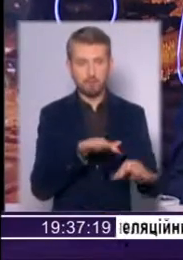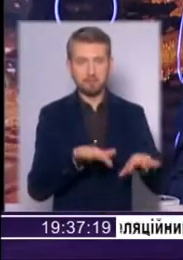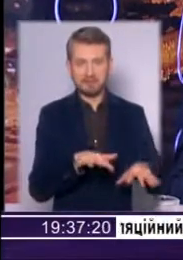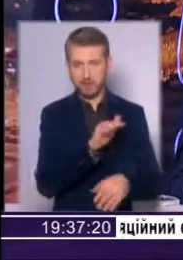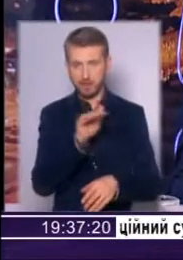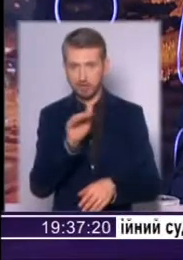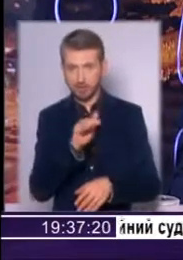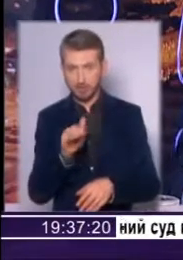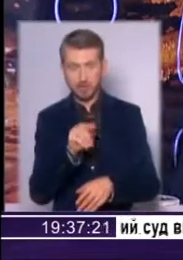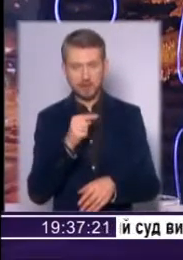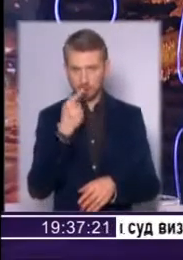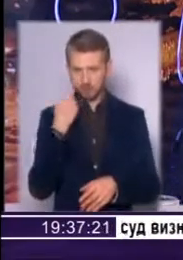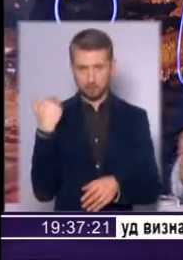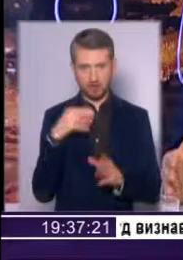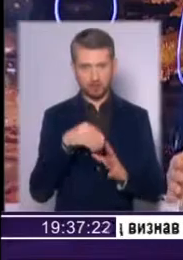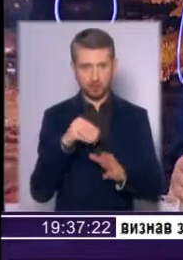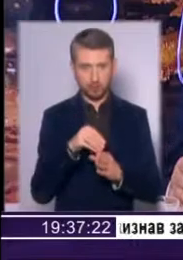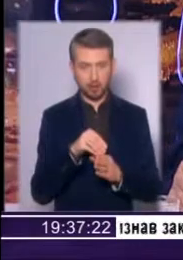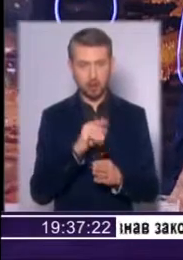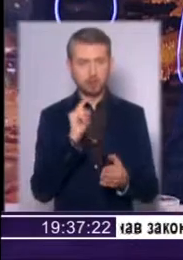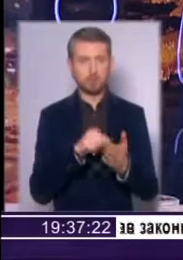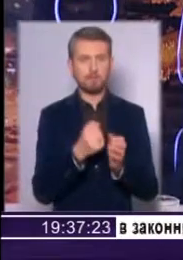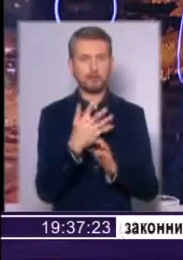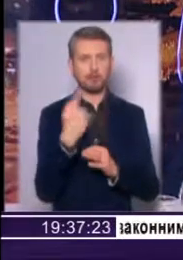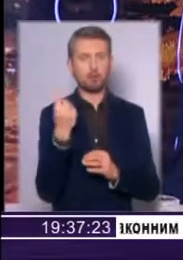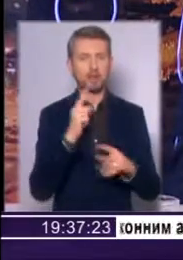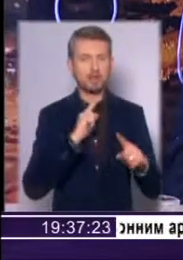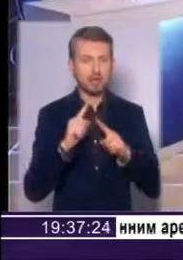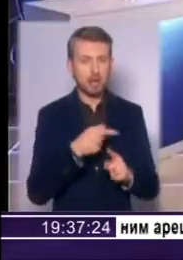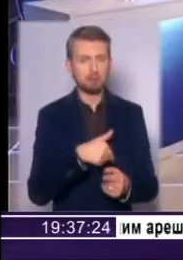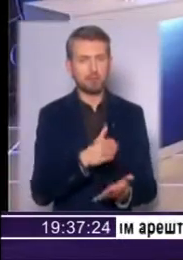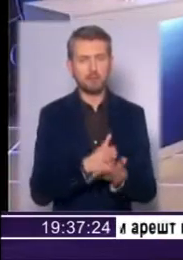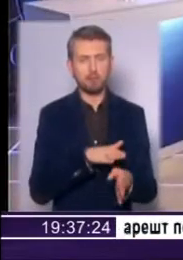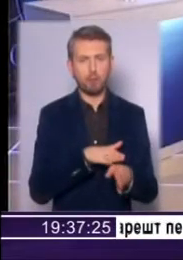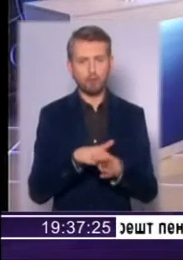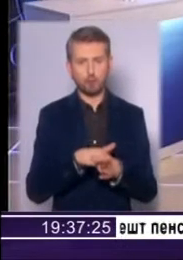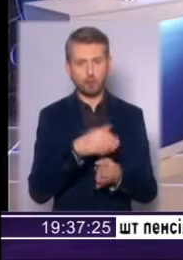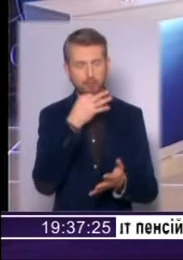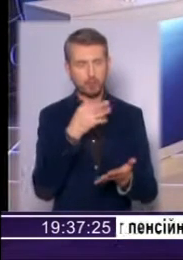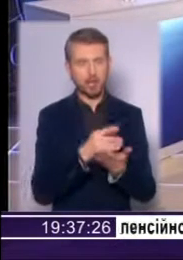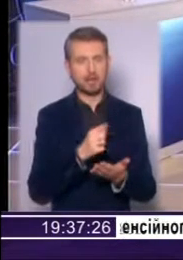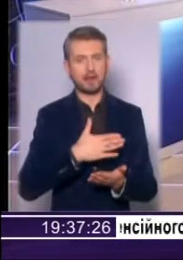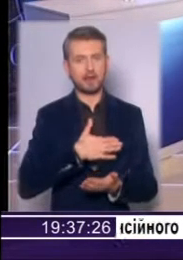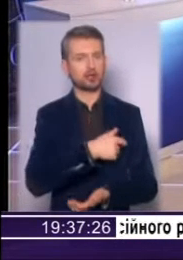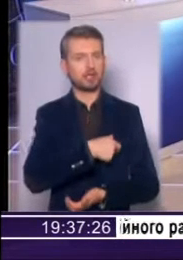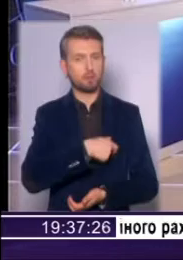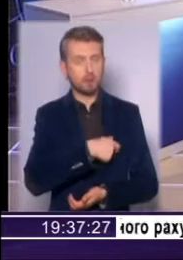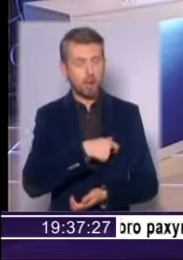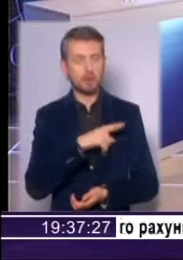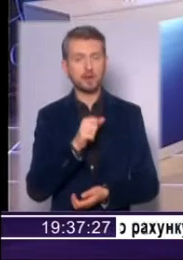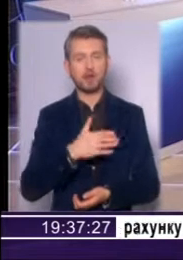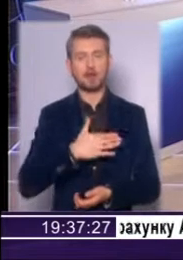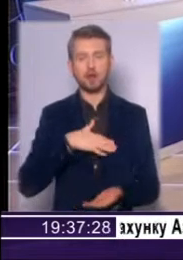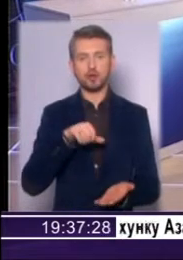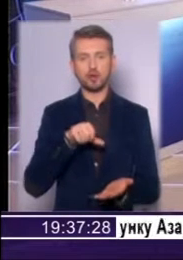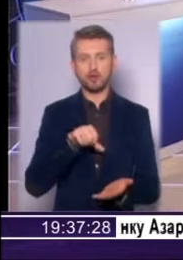розумієте, на цих останніх виборах. Пройшли в 15 обласних рад. Ми несемо повністю відповідальність за наші депутатів і за наше